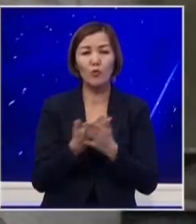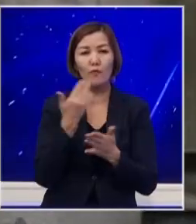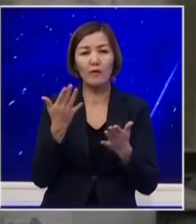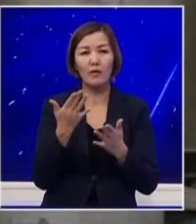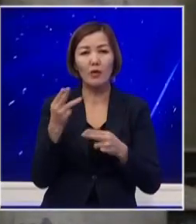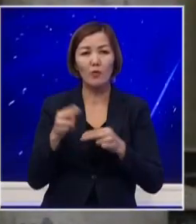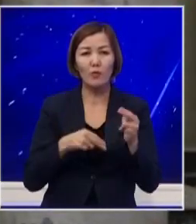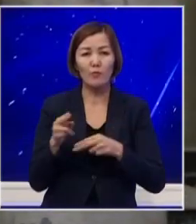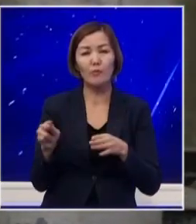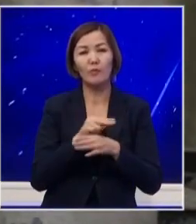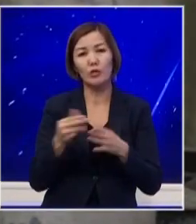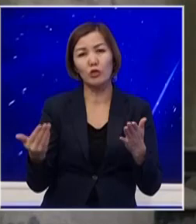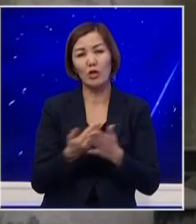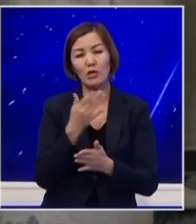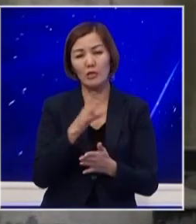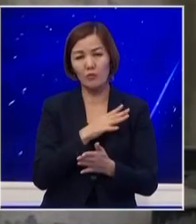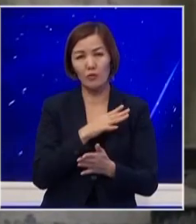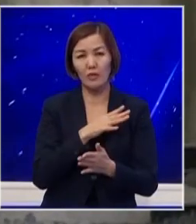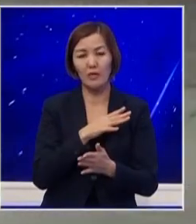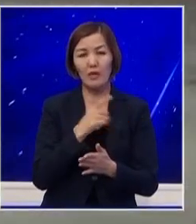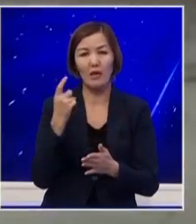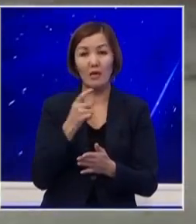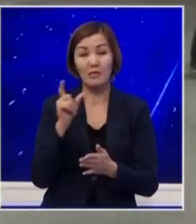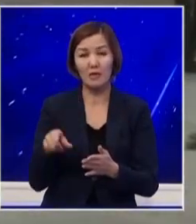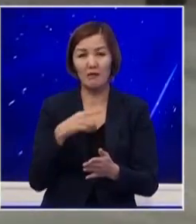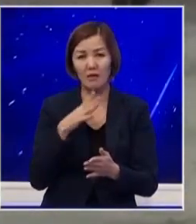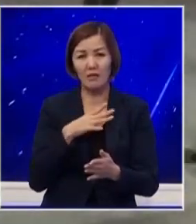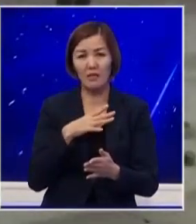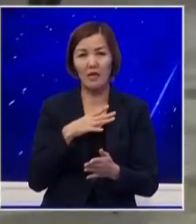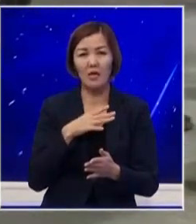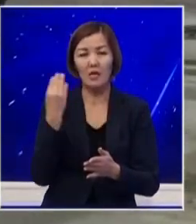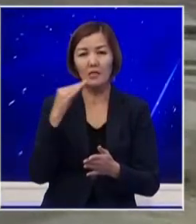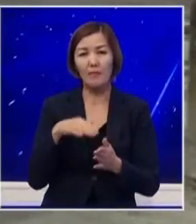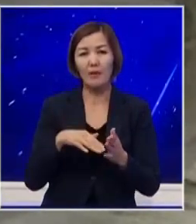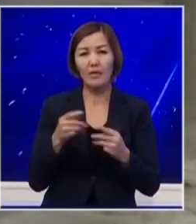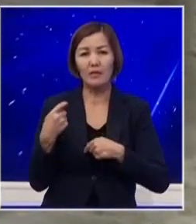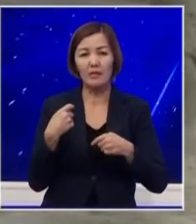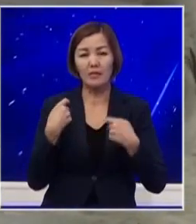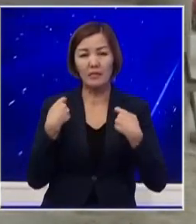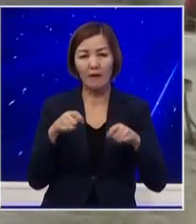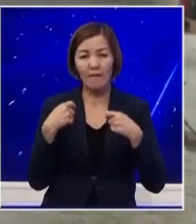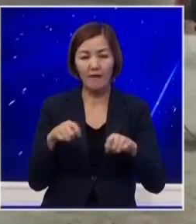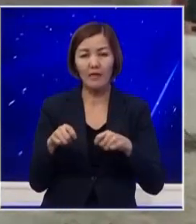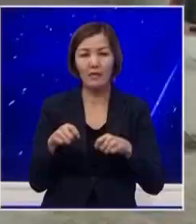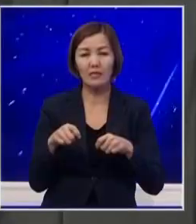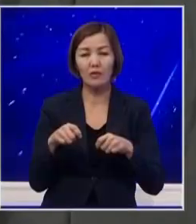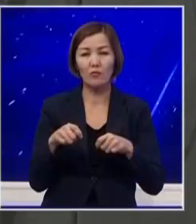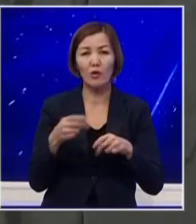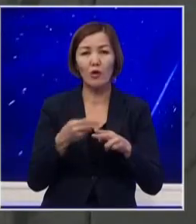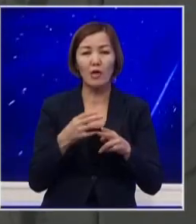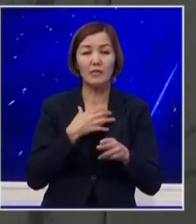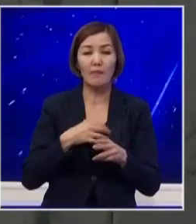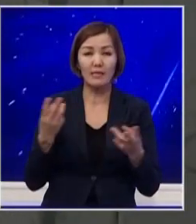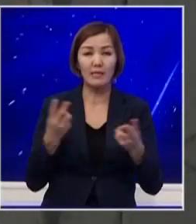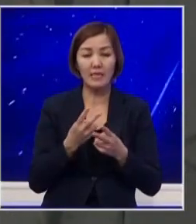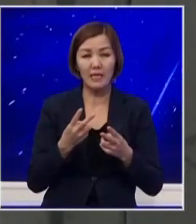модернизациялаудан өткізіліп, жаңартылып отырады дейді кәсіп иесі. Бұл сапалы тауар шығаруда аса маңызды. Бизнес өкілдерінің